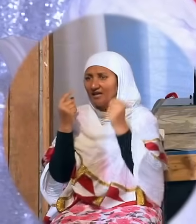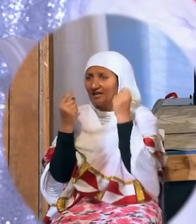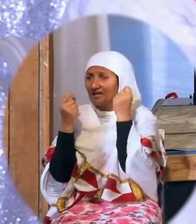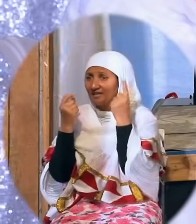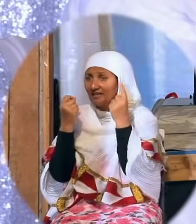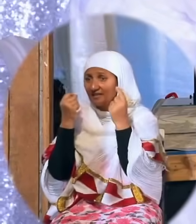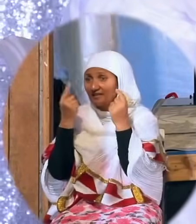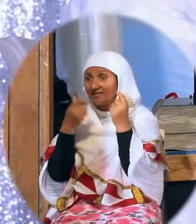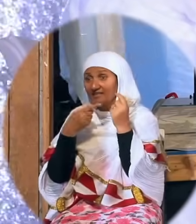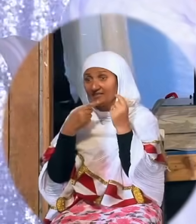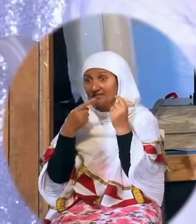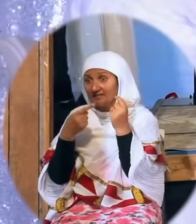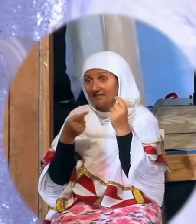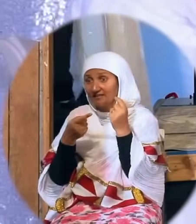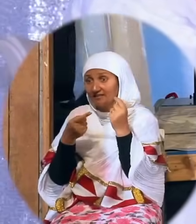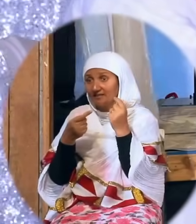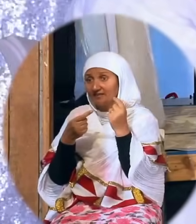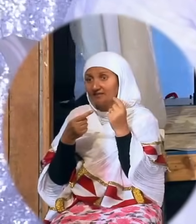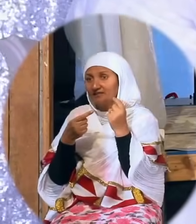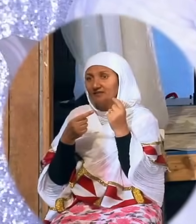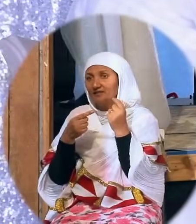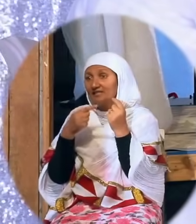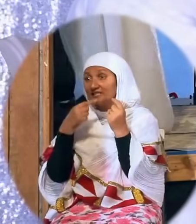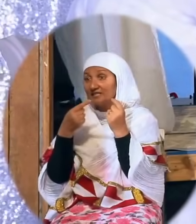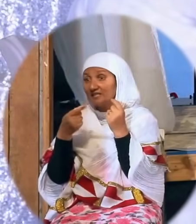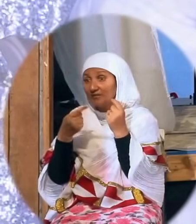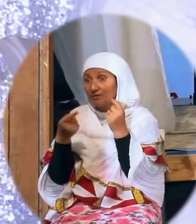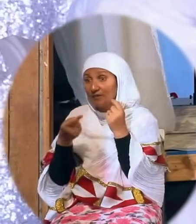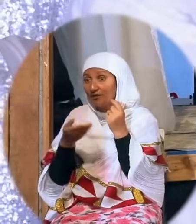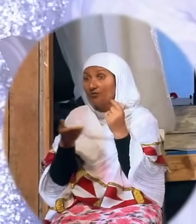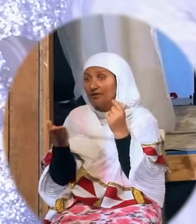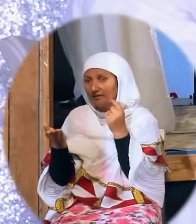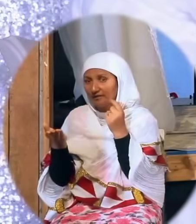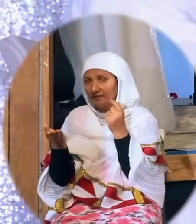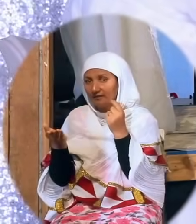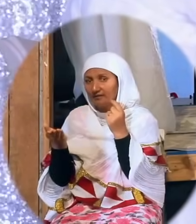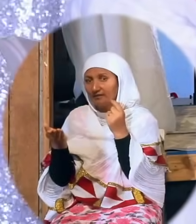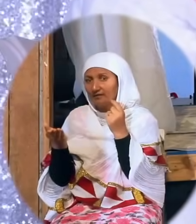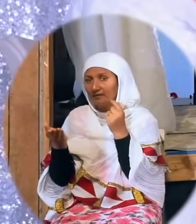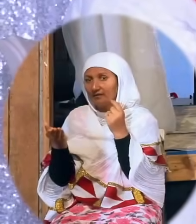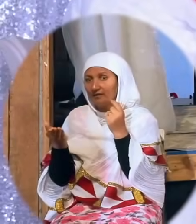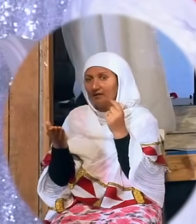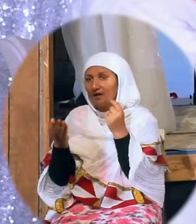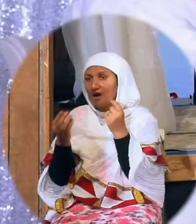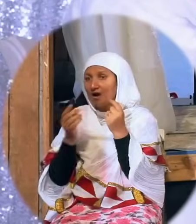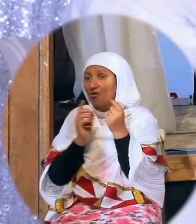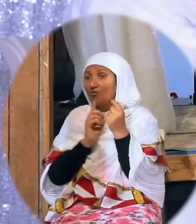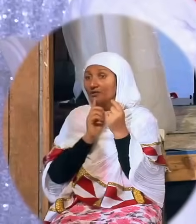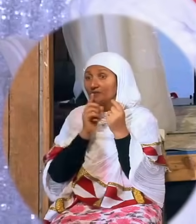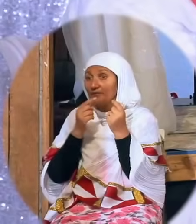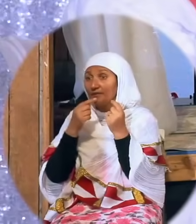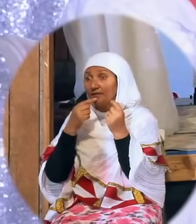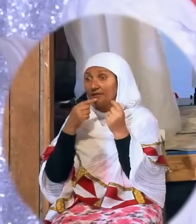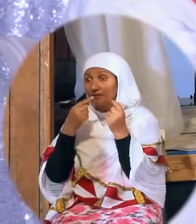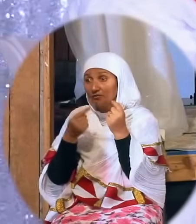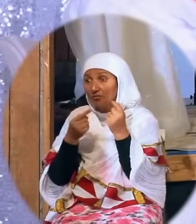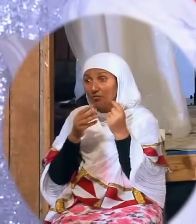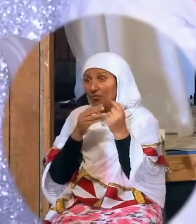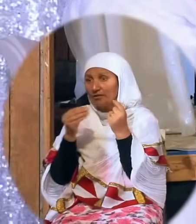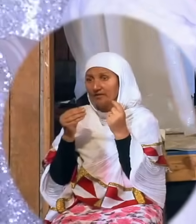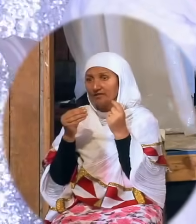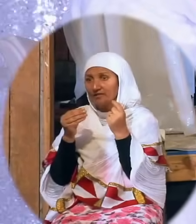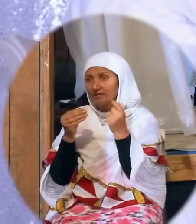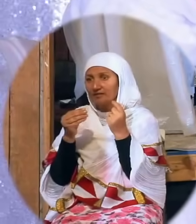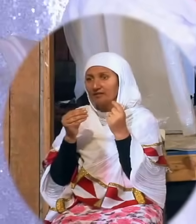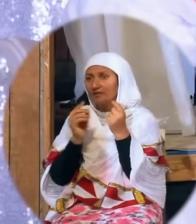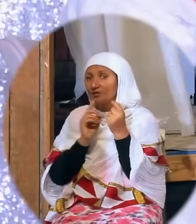የሚባል ነገር አለና አነቃቂ ንግግር የሚባለው ነገር አውንታዊ ነው ወይስ አሉታዊ?